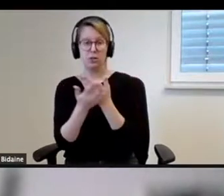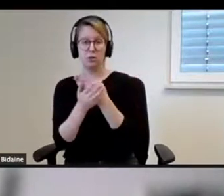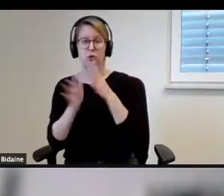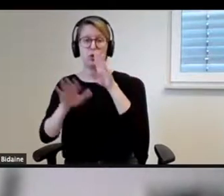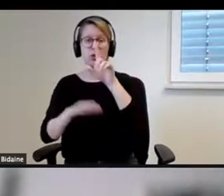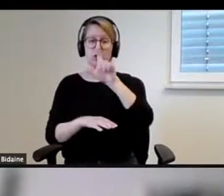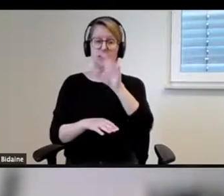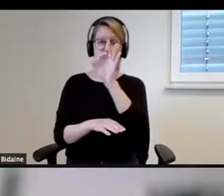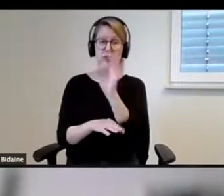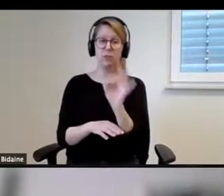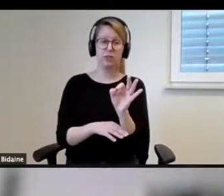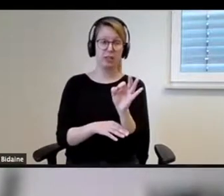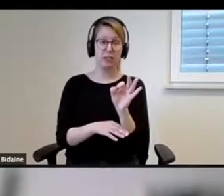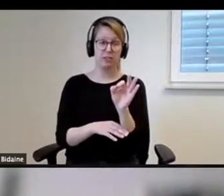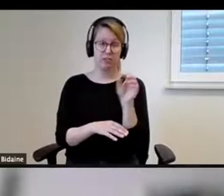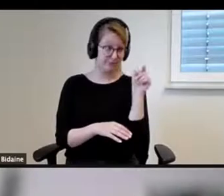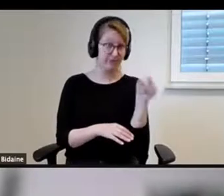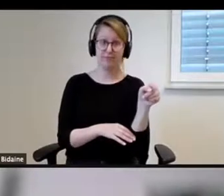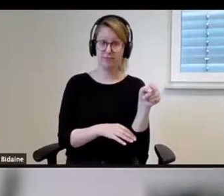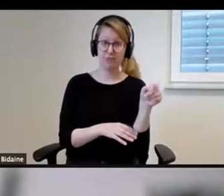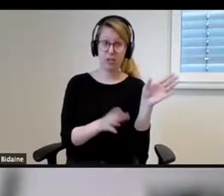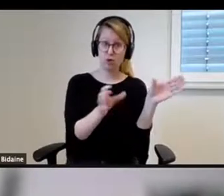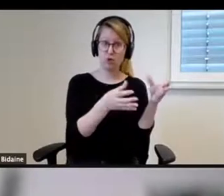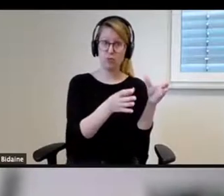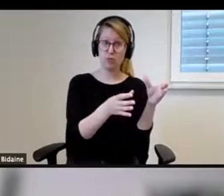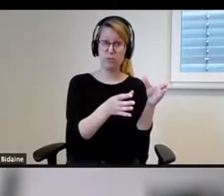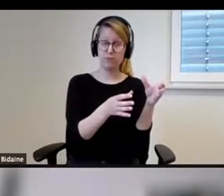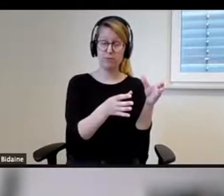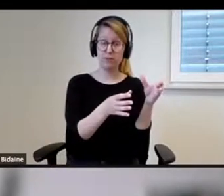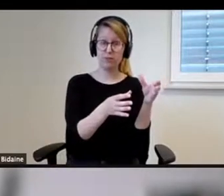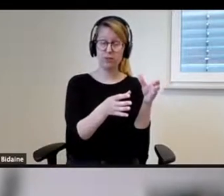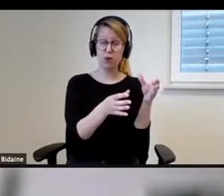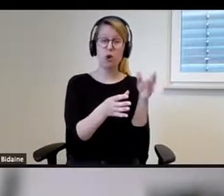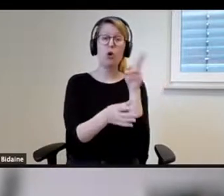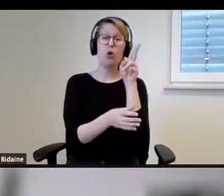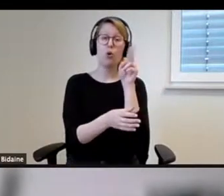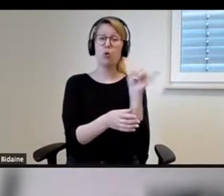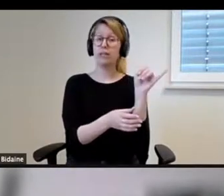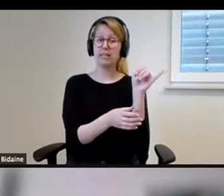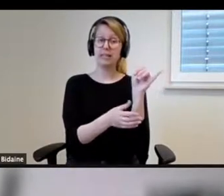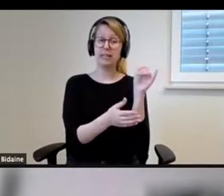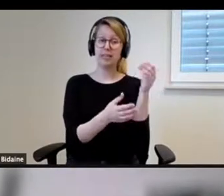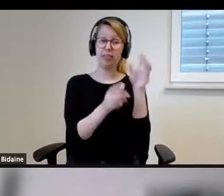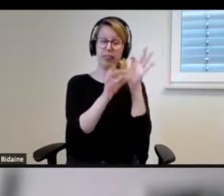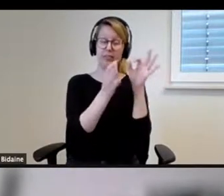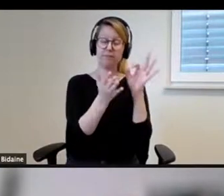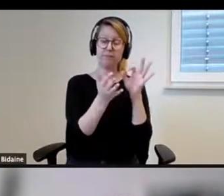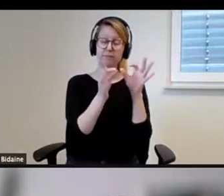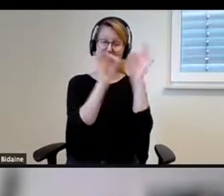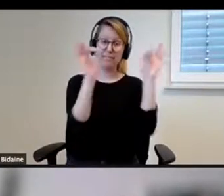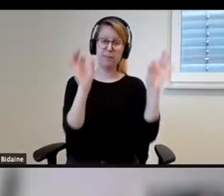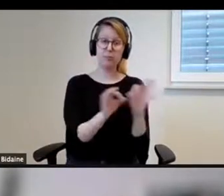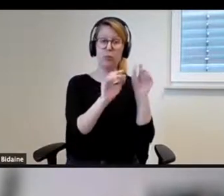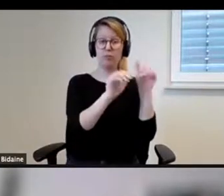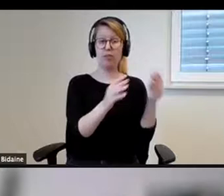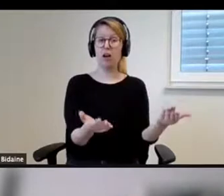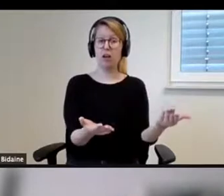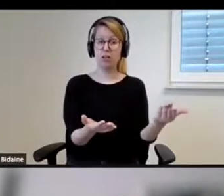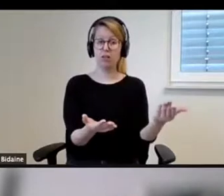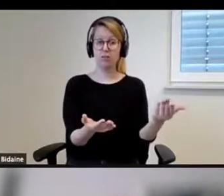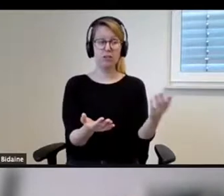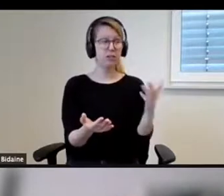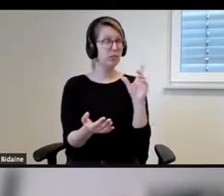contre 43% des personnes sans handicap. Donc, si on me demande si vous voyez ces chiffres-là, il est clair qu'il faut une bonne